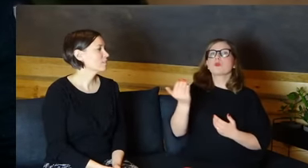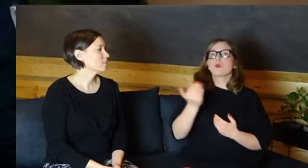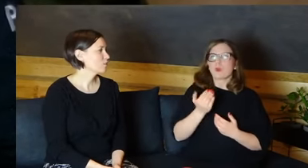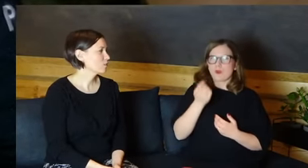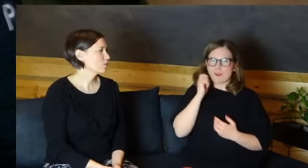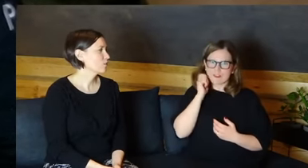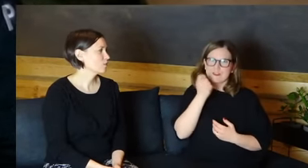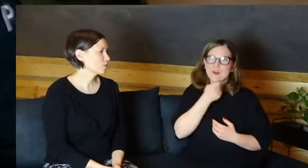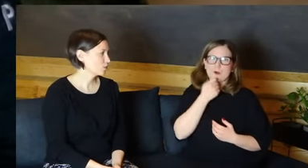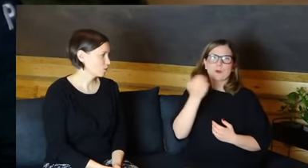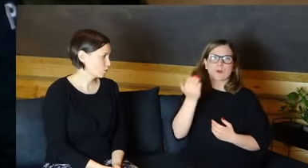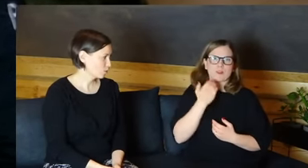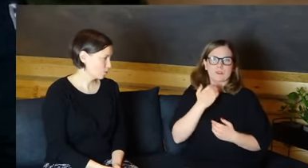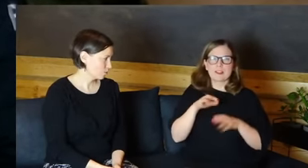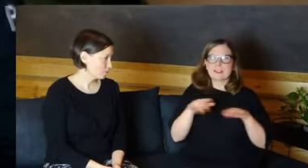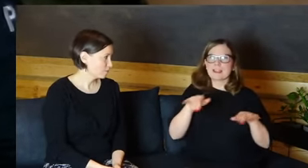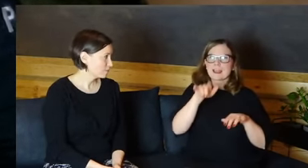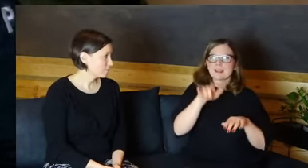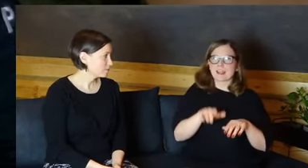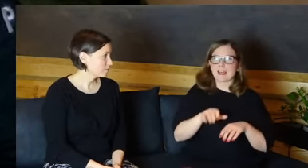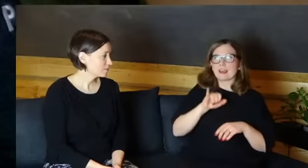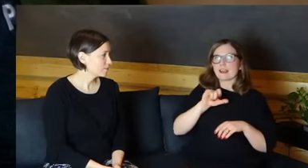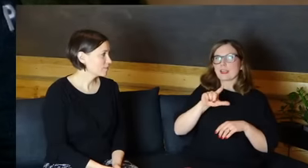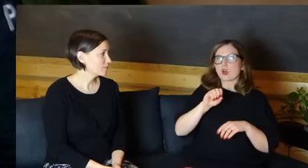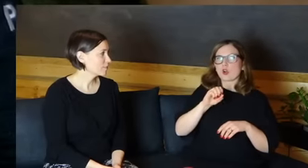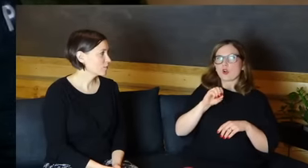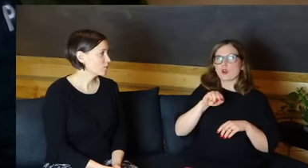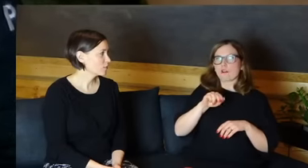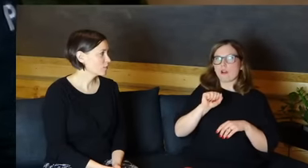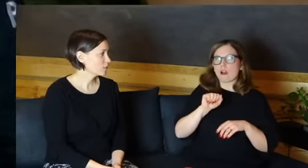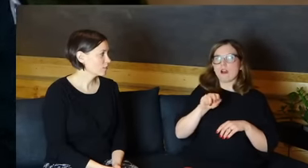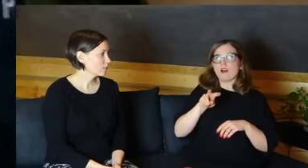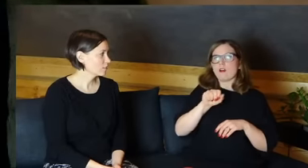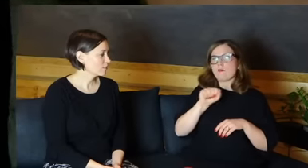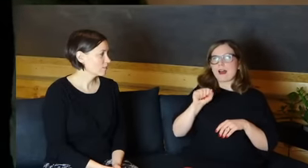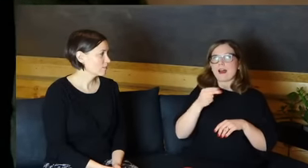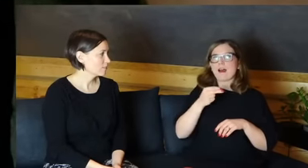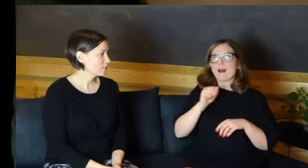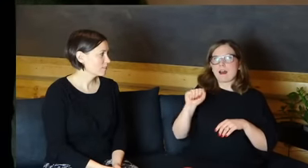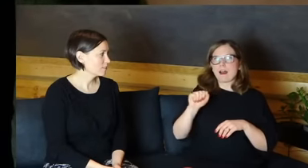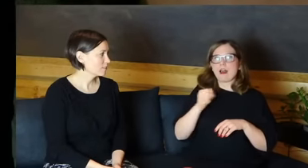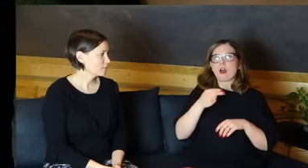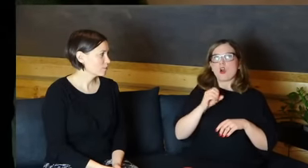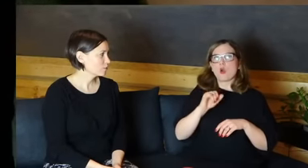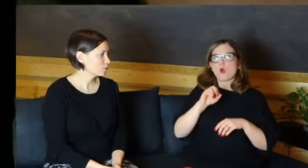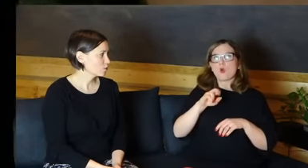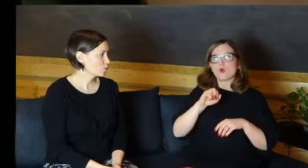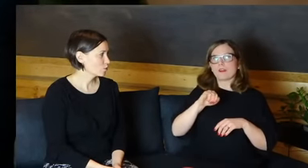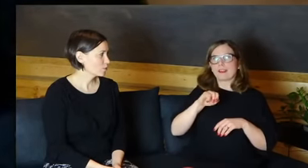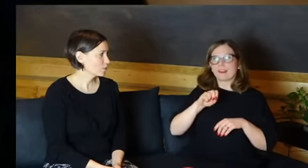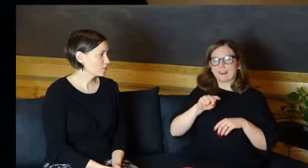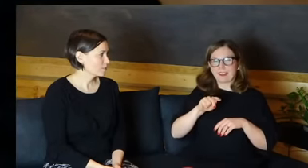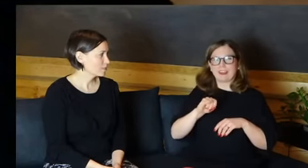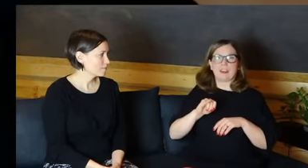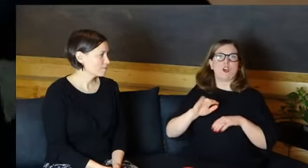säestää sitten Joosen vaimo, Ilona Vähäsöyrinki. Tervetuloa, Joose. Kiitos, kiitos.